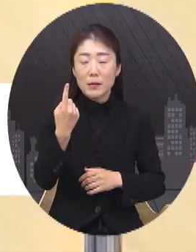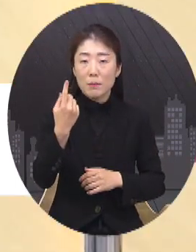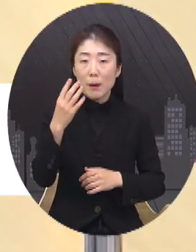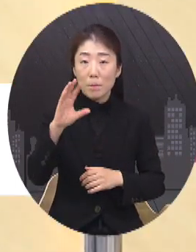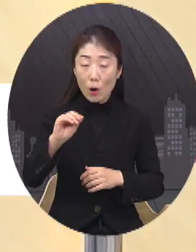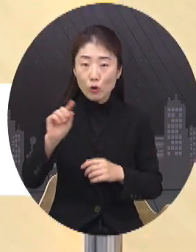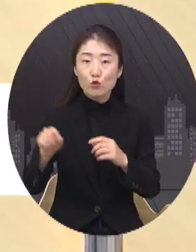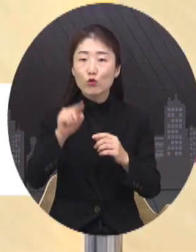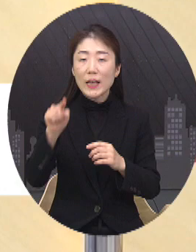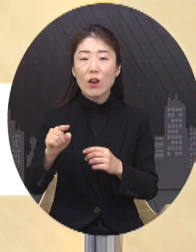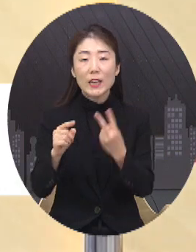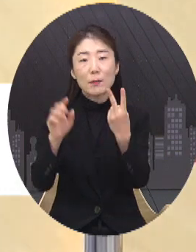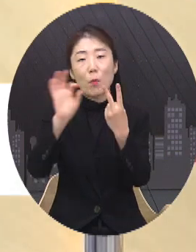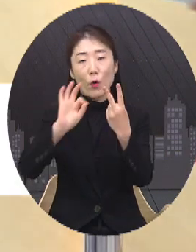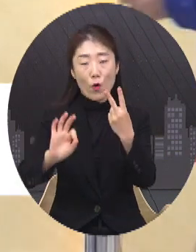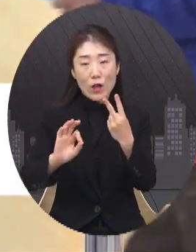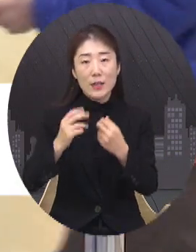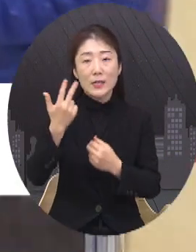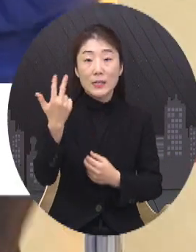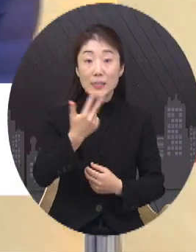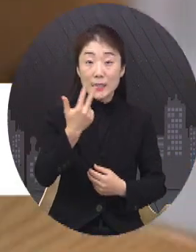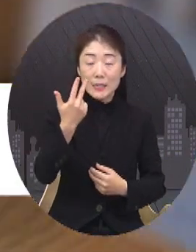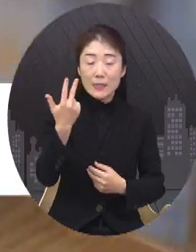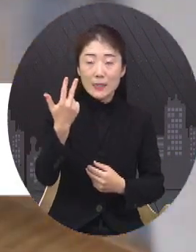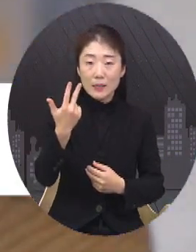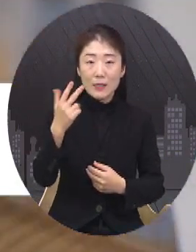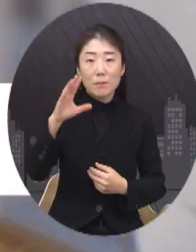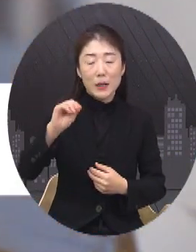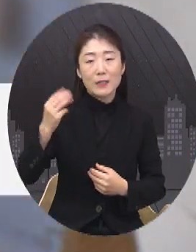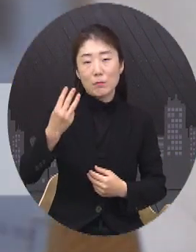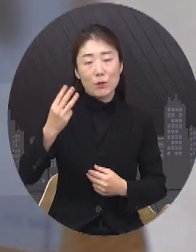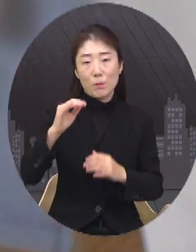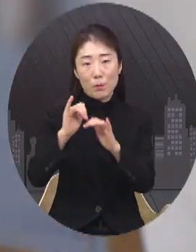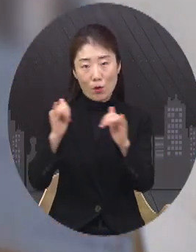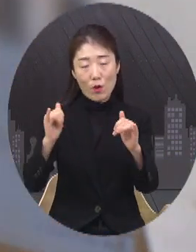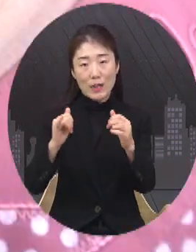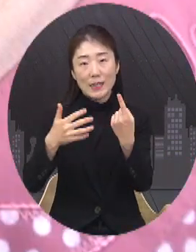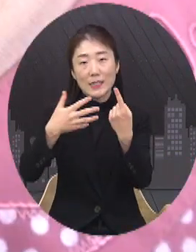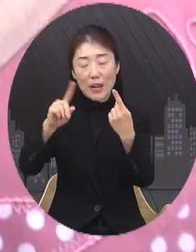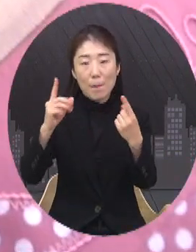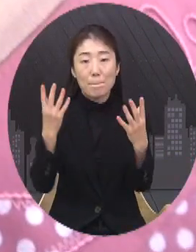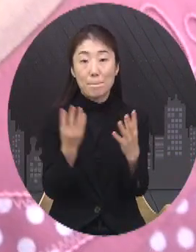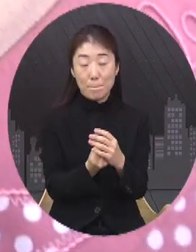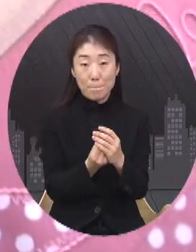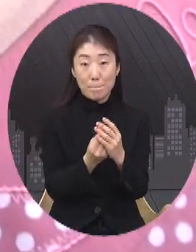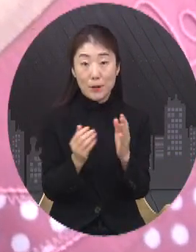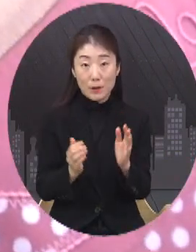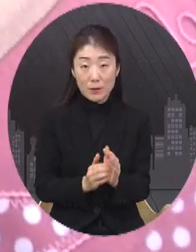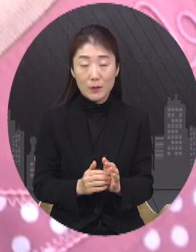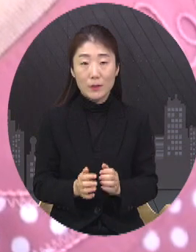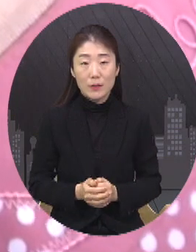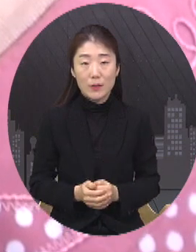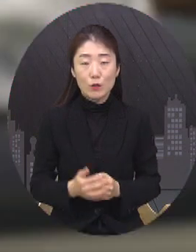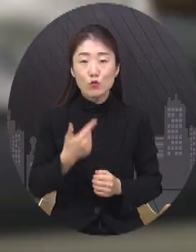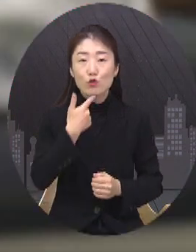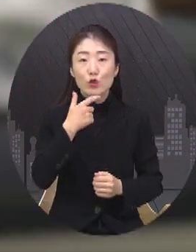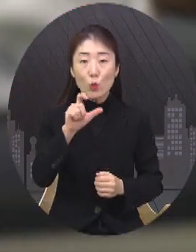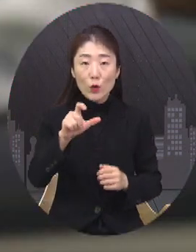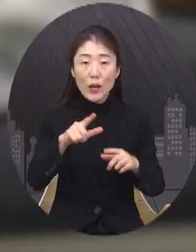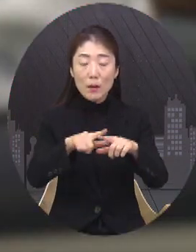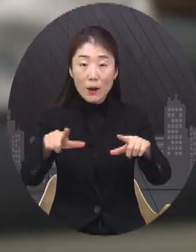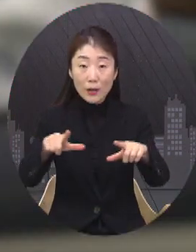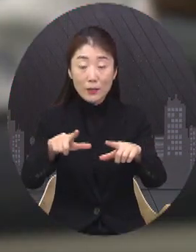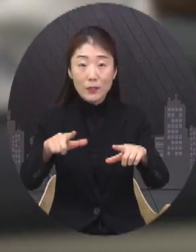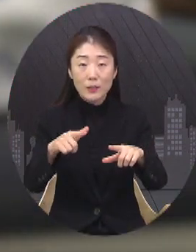인 7만 3000여 명에 대한 1차 접종 이 마무리 됩니다 65세 이상 일반 국민과 1분기에